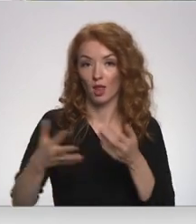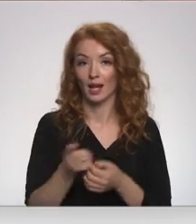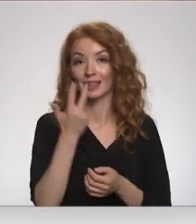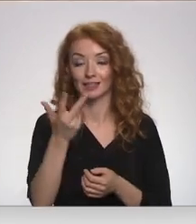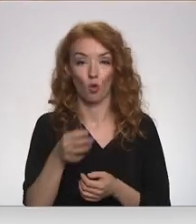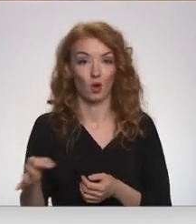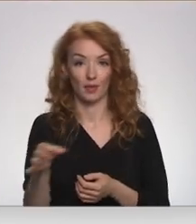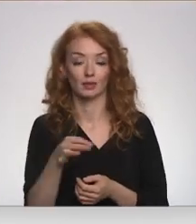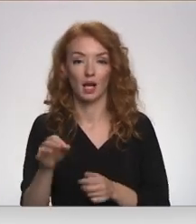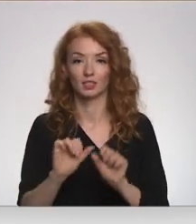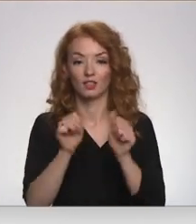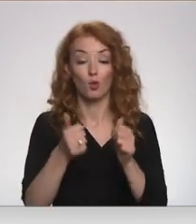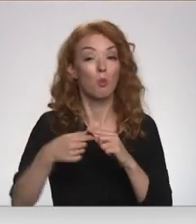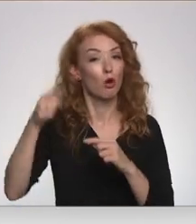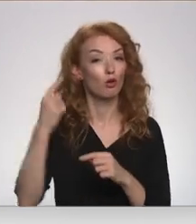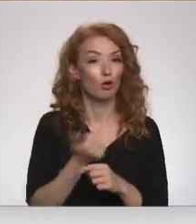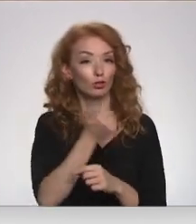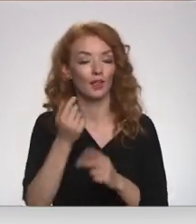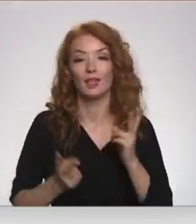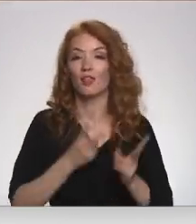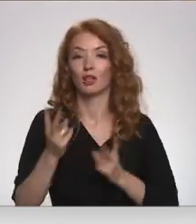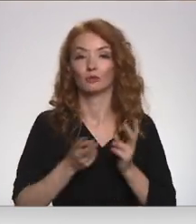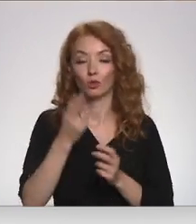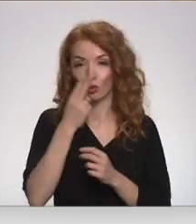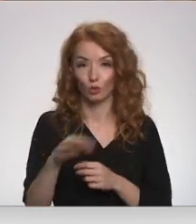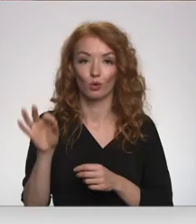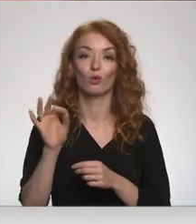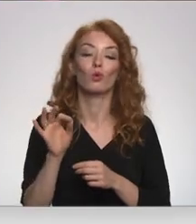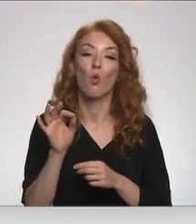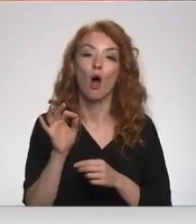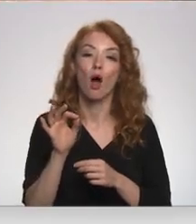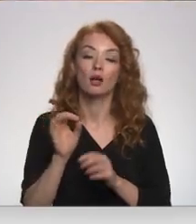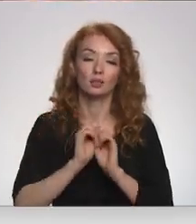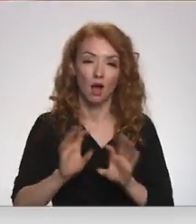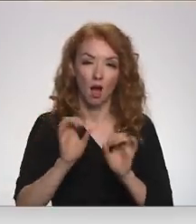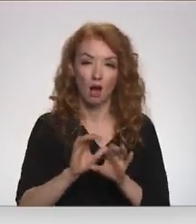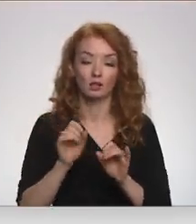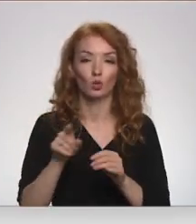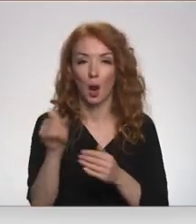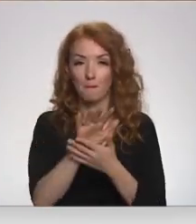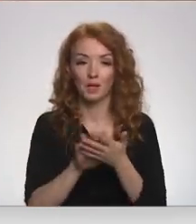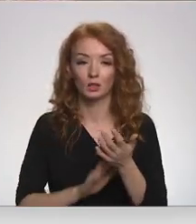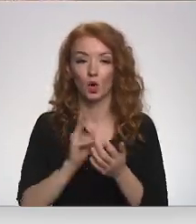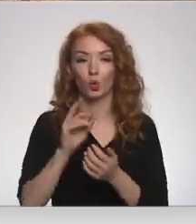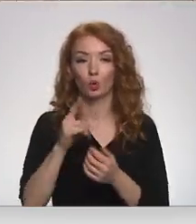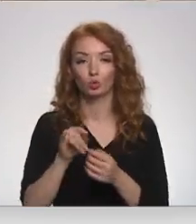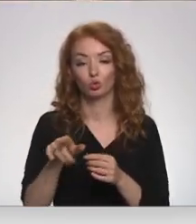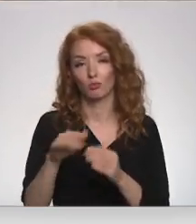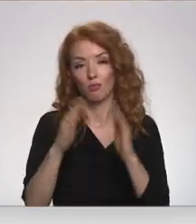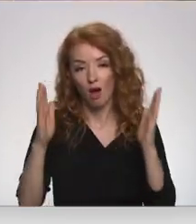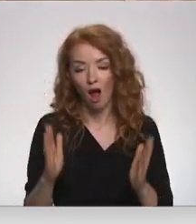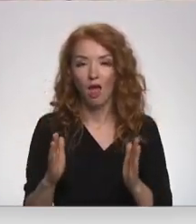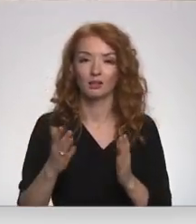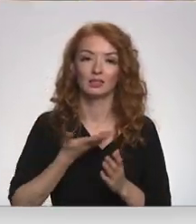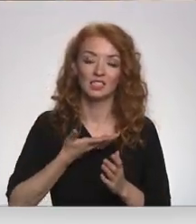biedrībām, sāka veidot pērni. Iedvesmojoties no Egilas Kalgrimsona sāgām, kurās raksturotas kuršu sētas, un balstoties